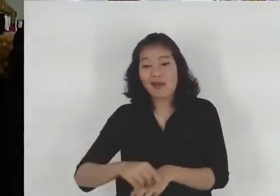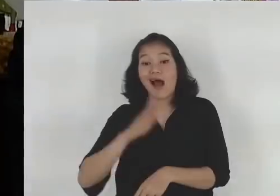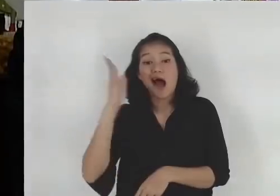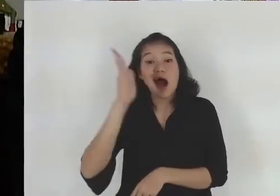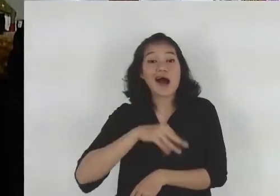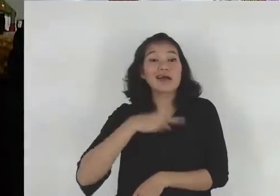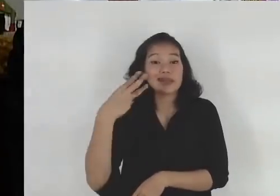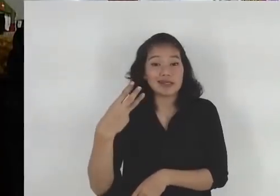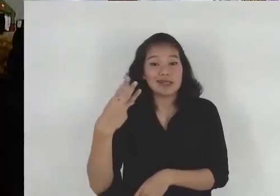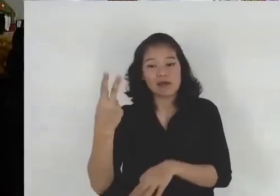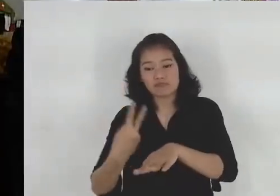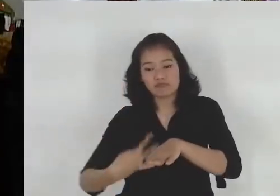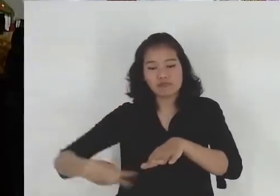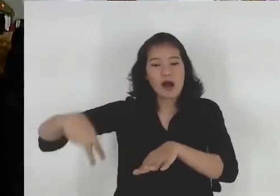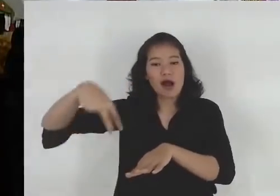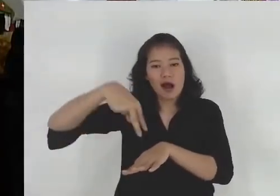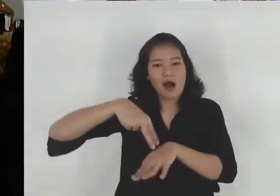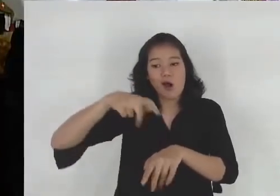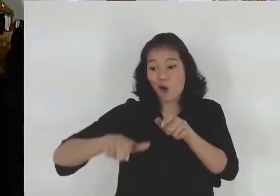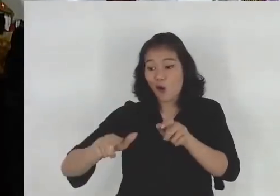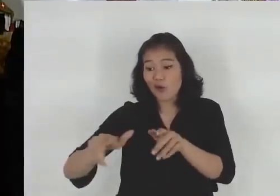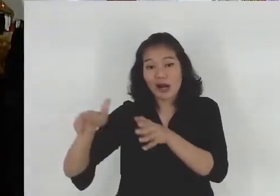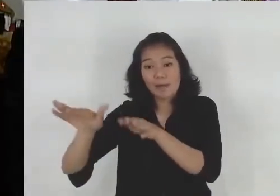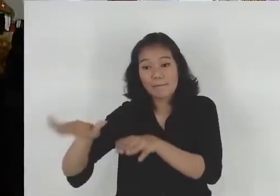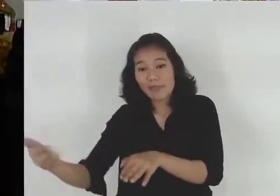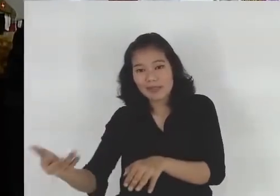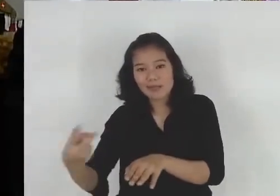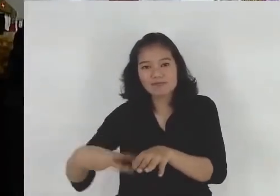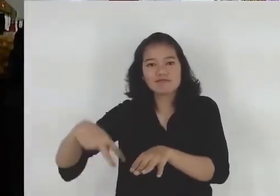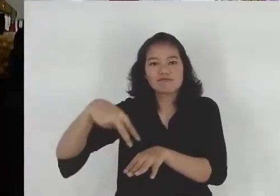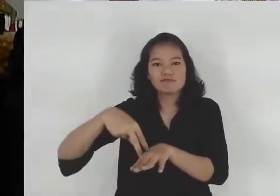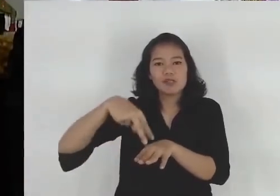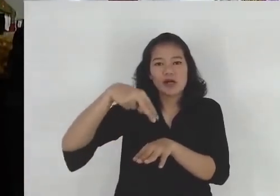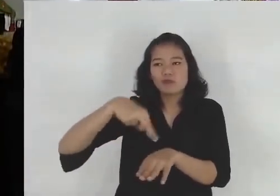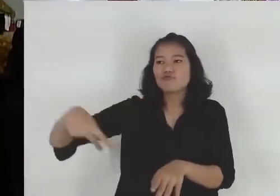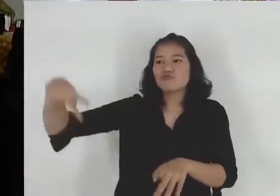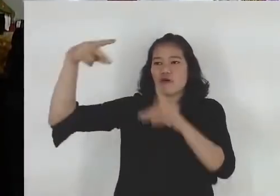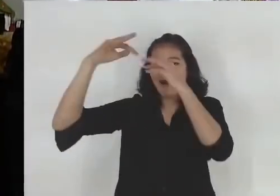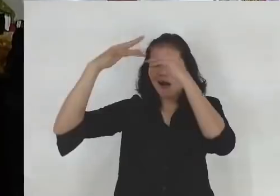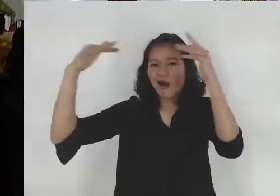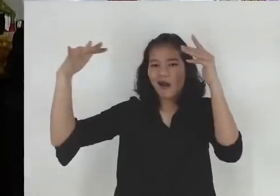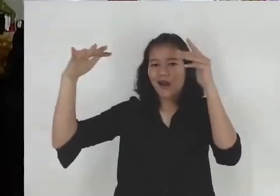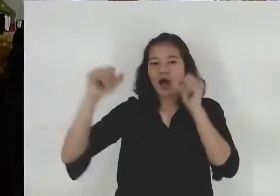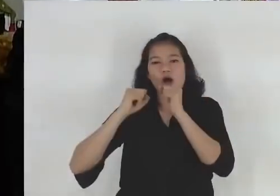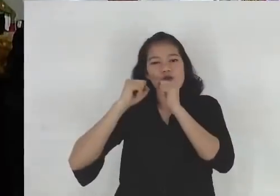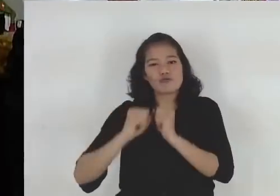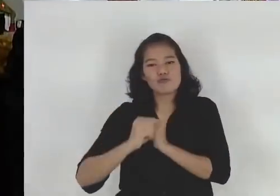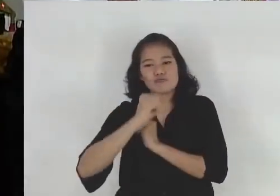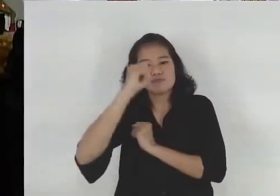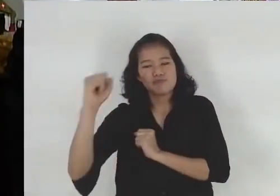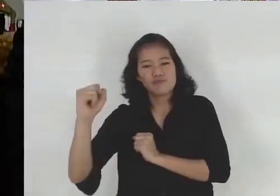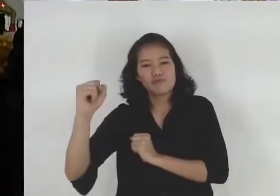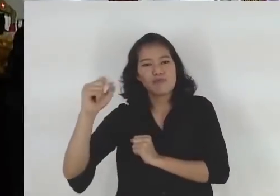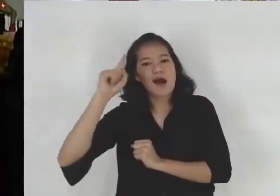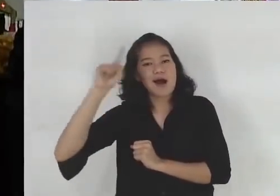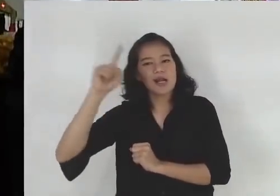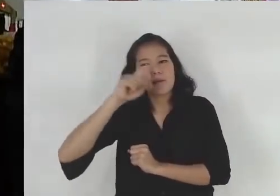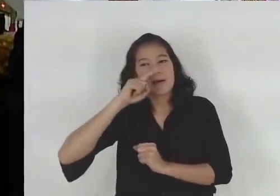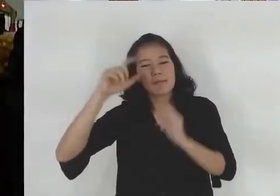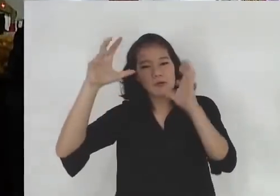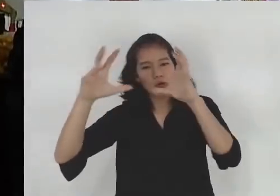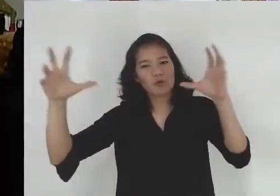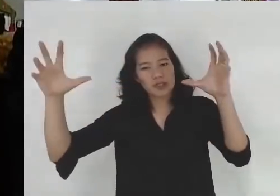bangkit pula dari antara orang mati naik ke surga duduk sebelah kanan Allah Bapa yang